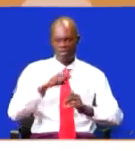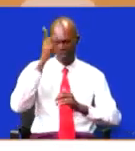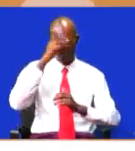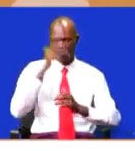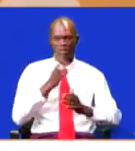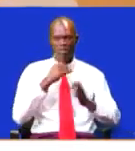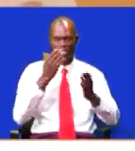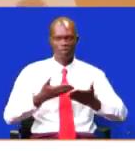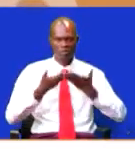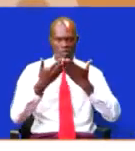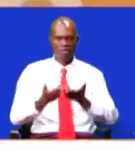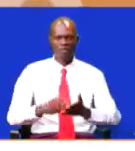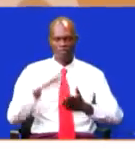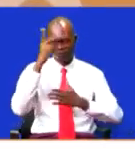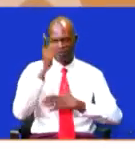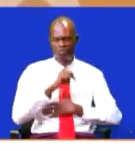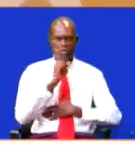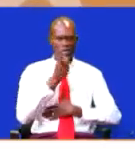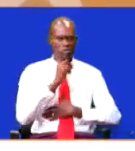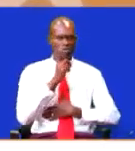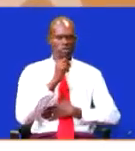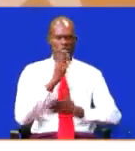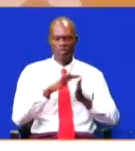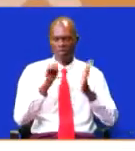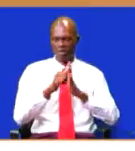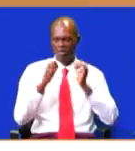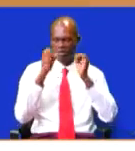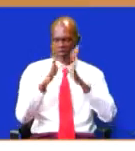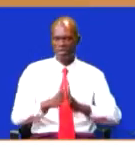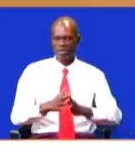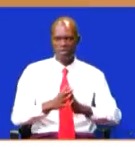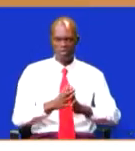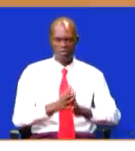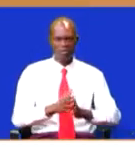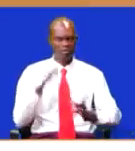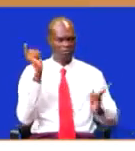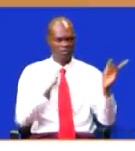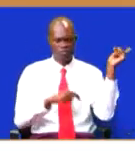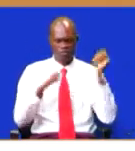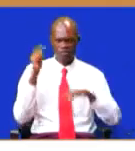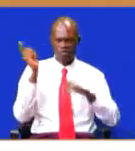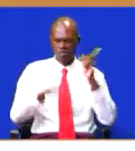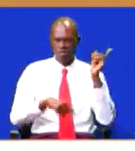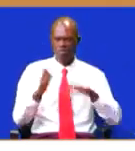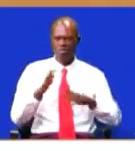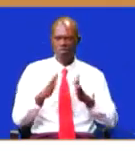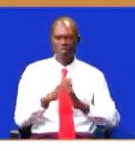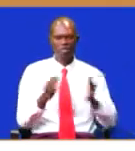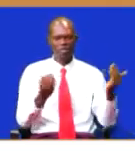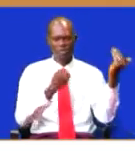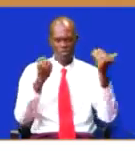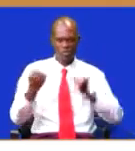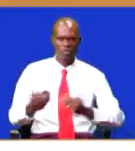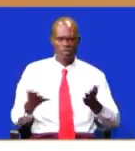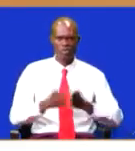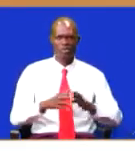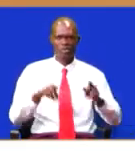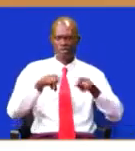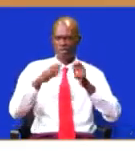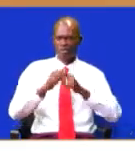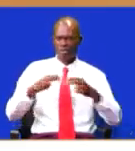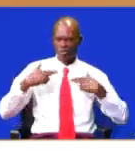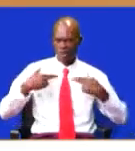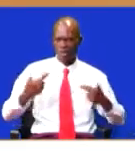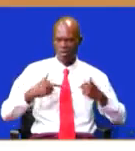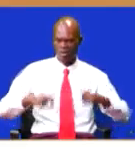janyuol warning, ada warning. In janyuol moro amora mokwero nyathi e kango machalo kamano kata mahinyo ngima nyathi,